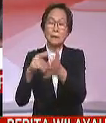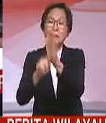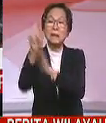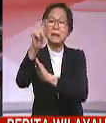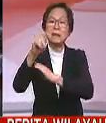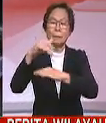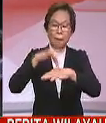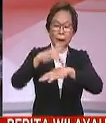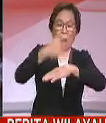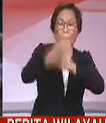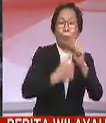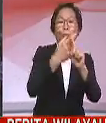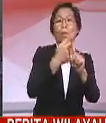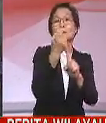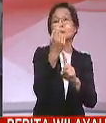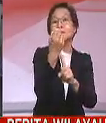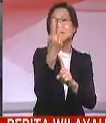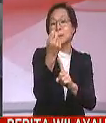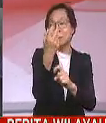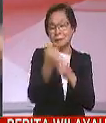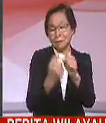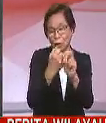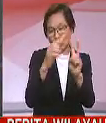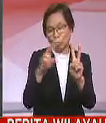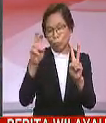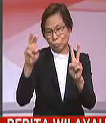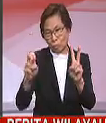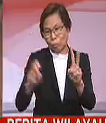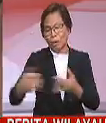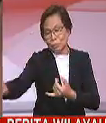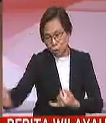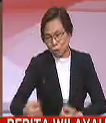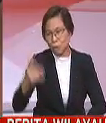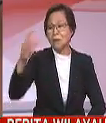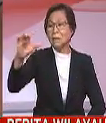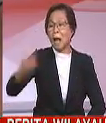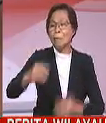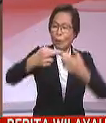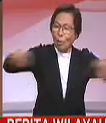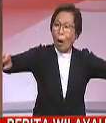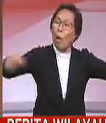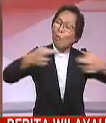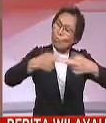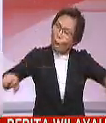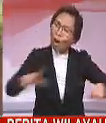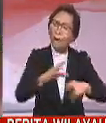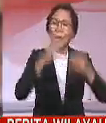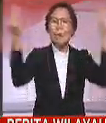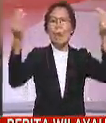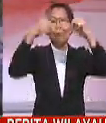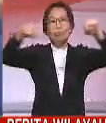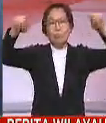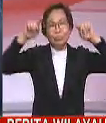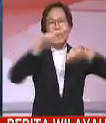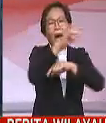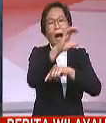awal Disember tahun lepas. Dalam pada itu, beliau turut menjemput Ketua Menteri untuk merasmikan pelancaran serta majlis